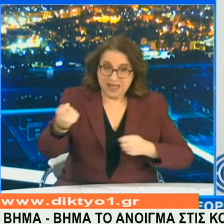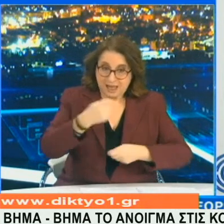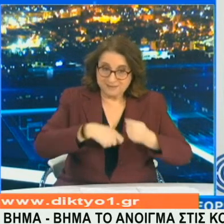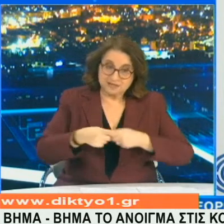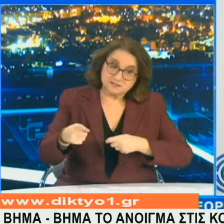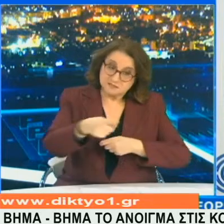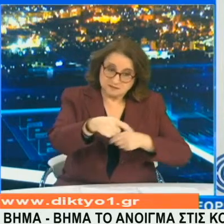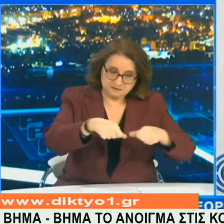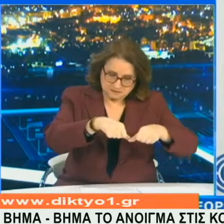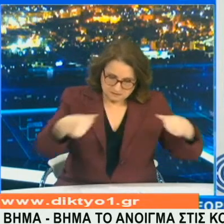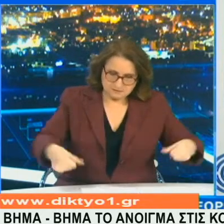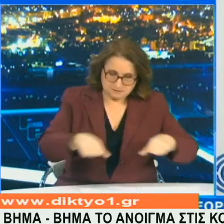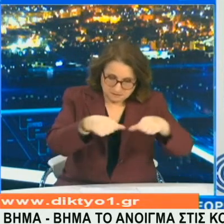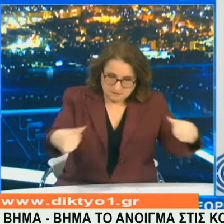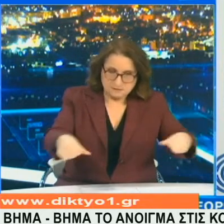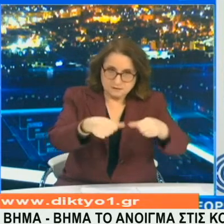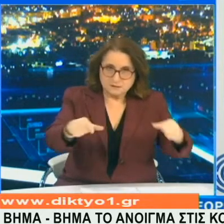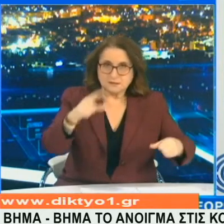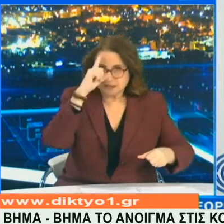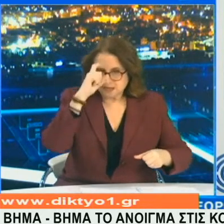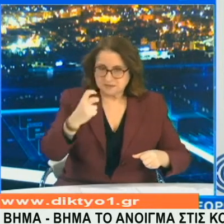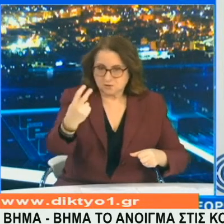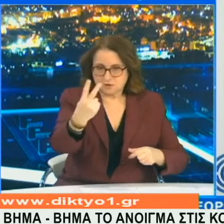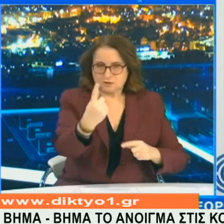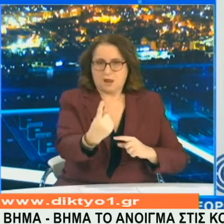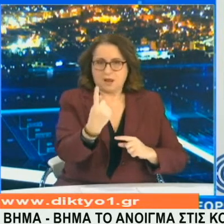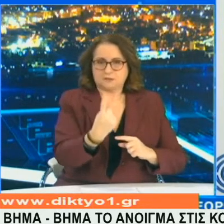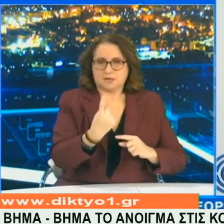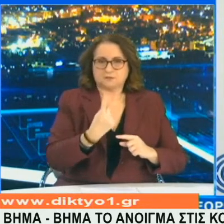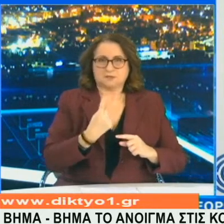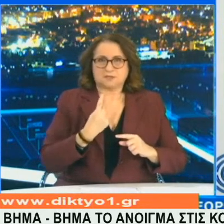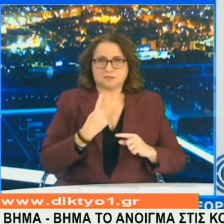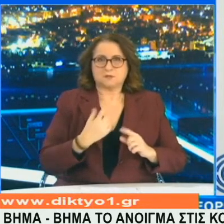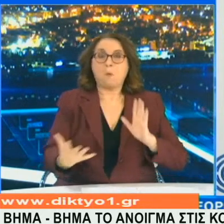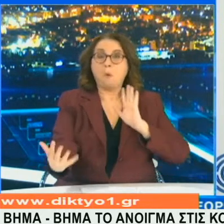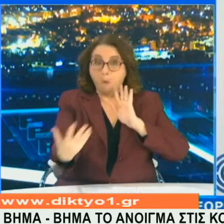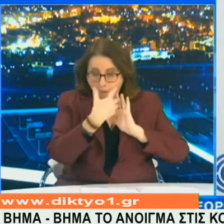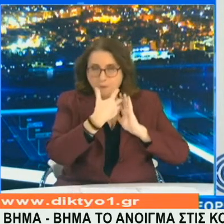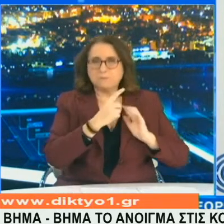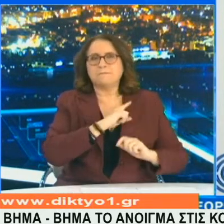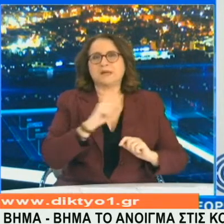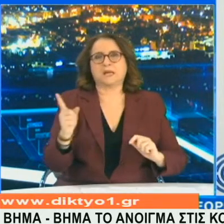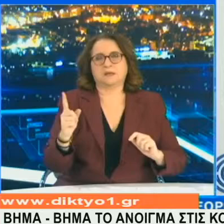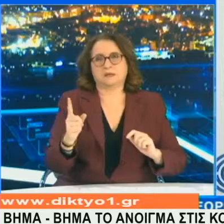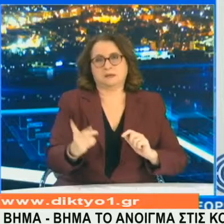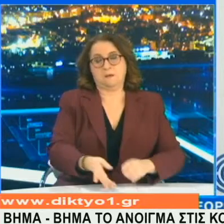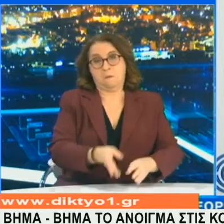για να αποφεύγεται η παραβίαση αυτού του ορίου, στον έλεγχο του οποίου θα είμαστε πάρα πολύ αυστηροί.